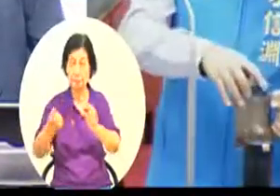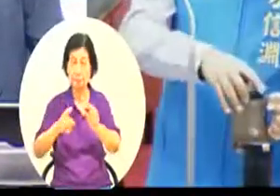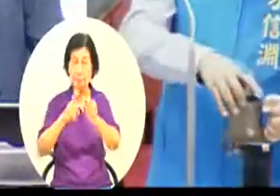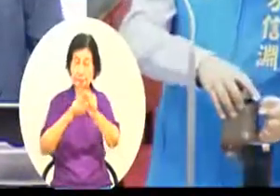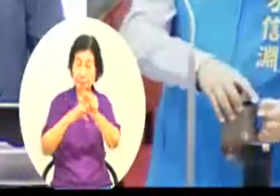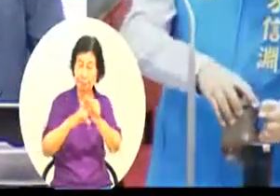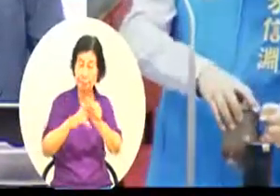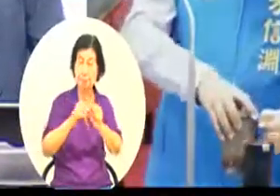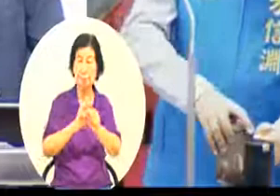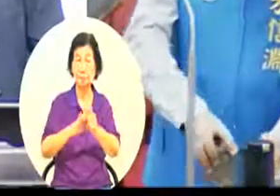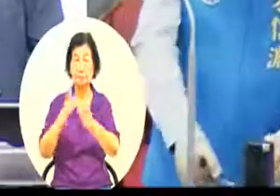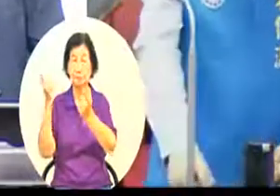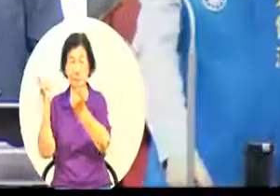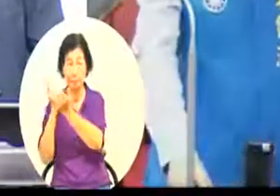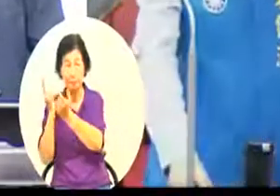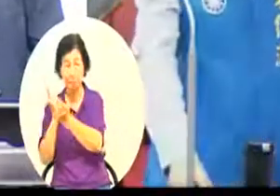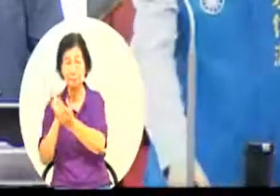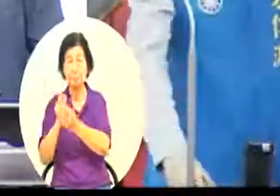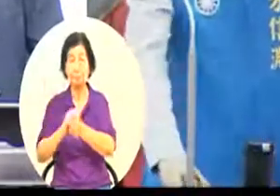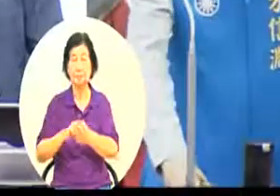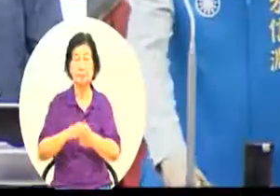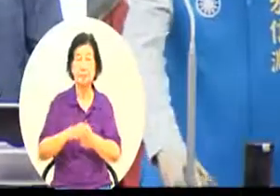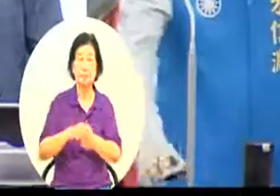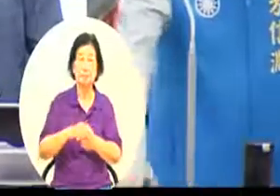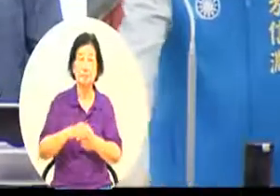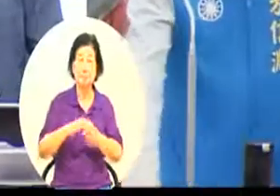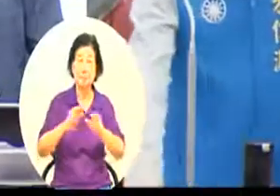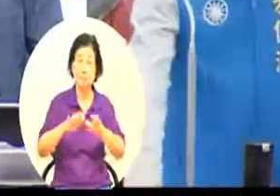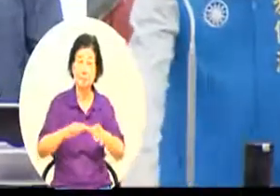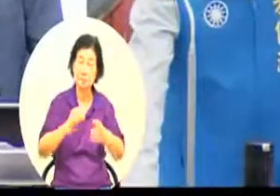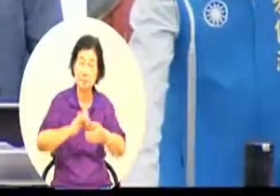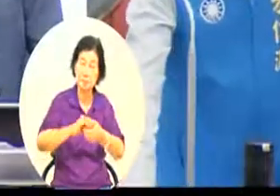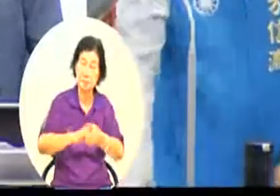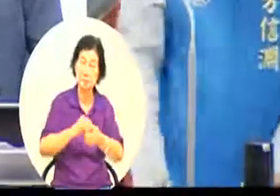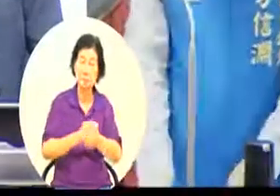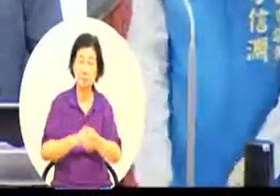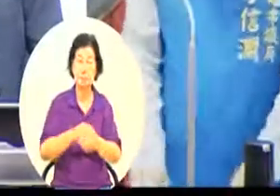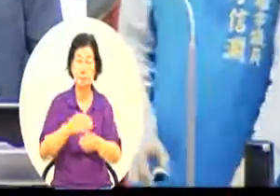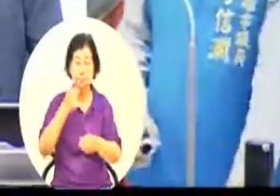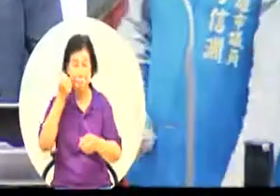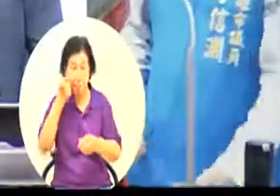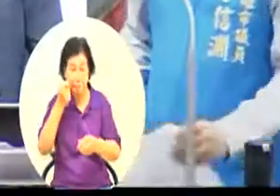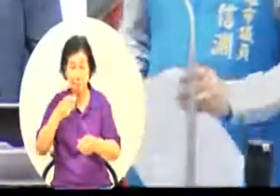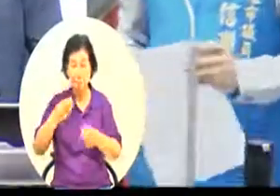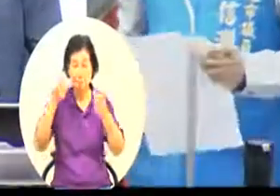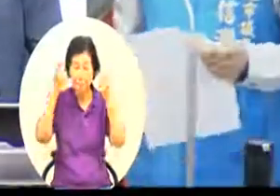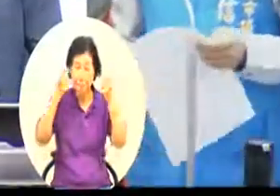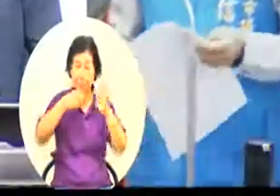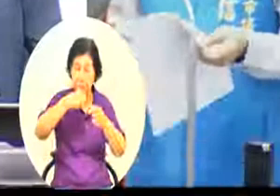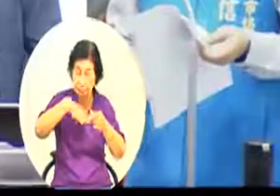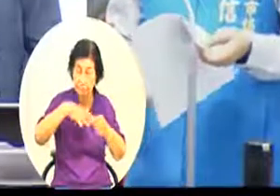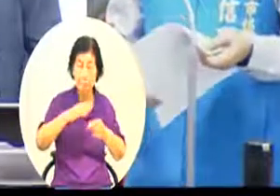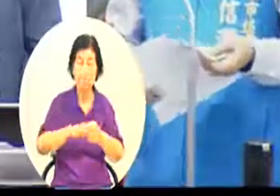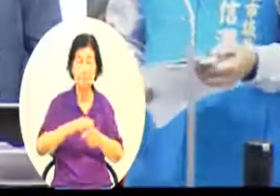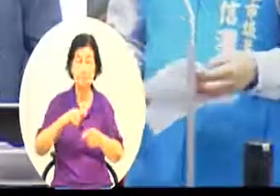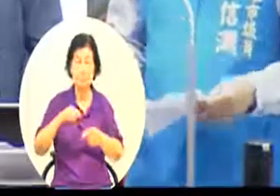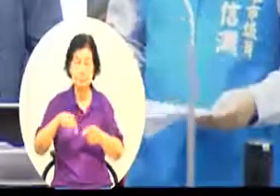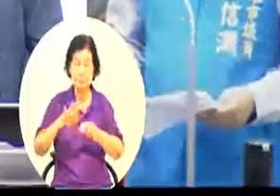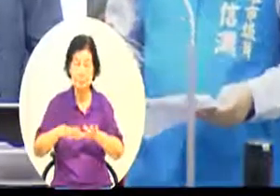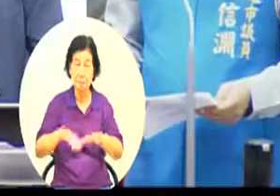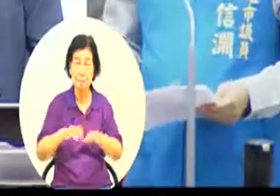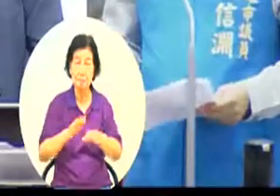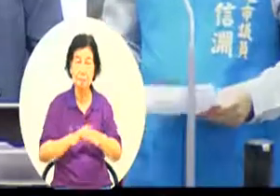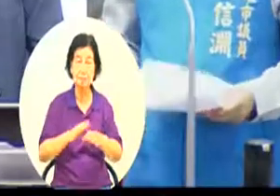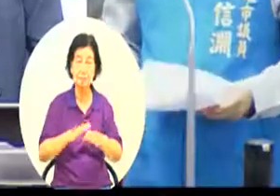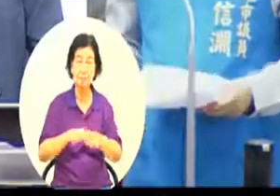东，甚至在台南的部分，人口的成长都是非常的有限。但